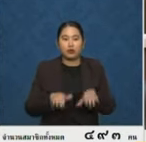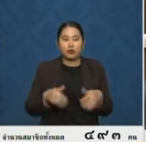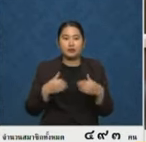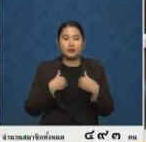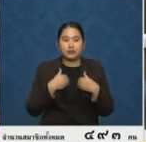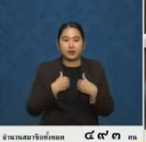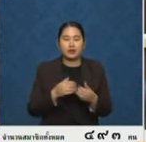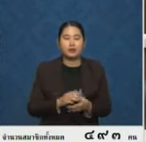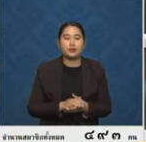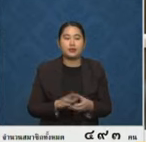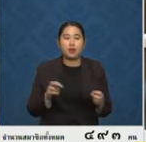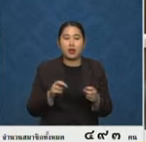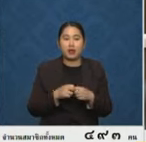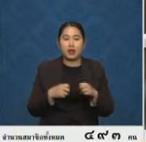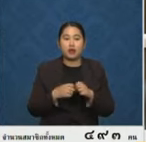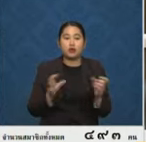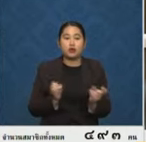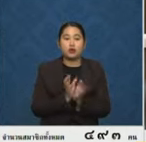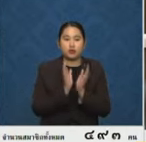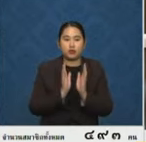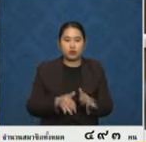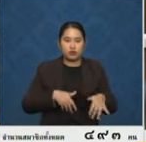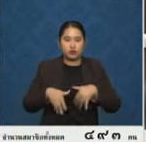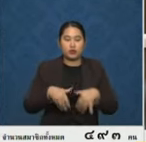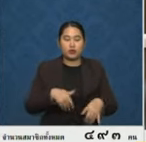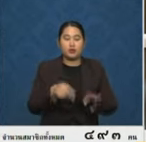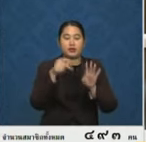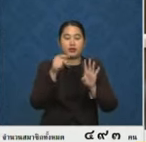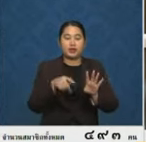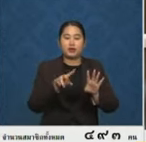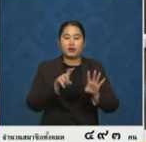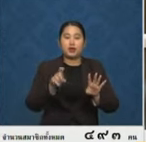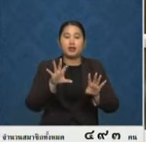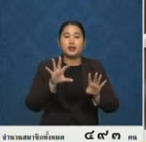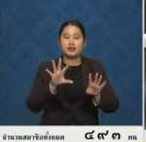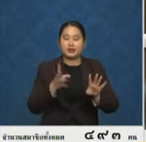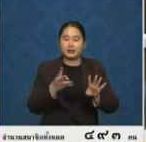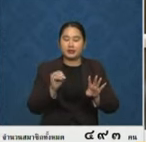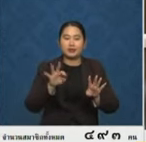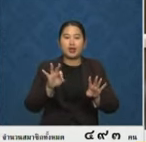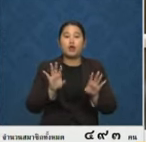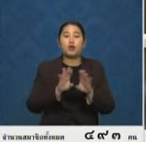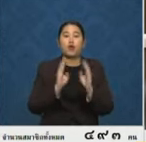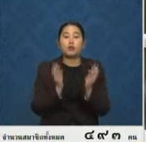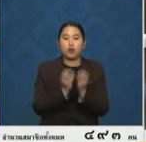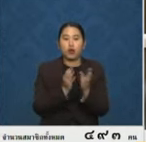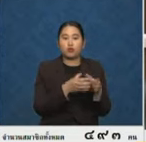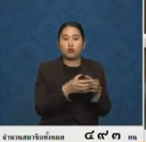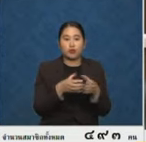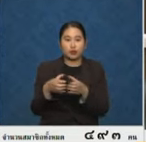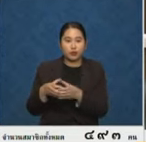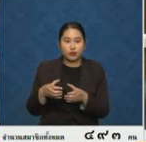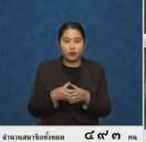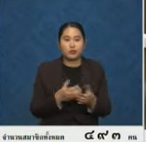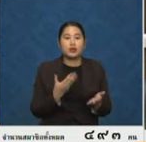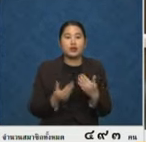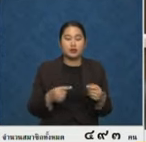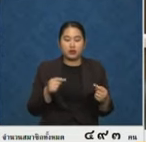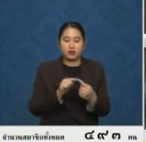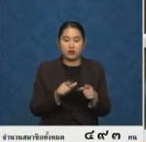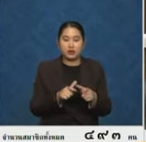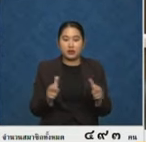มีการกระทบกับชาวบ้านนะครับจำนวน 4149หลังคาเรือนหรือว่าเป็นพื้นที่เกษตรนะ